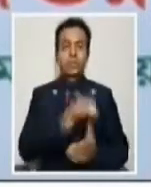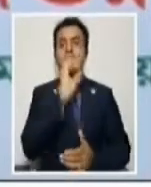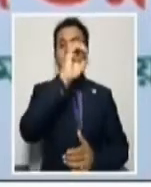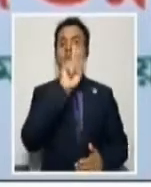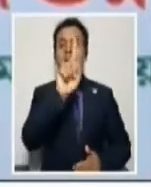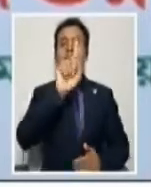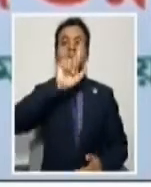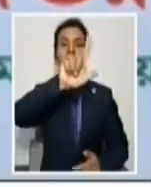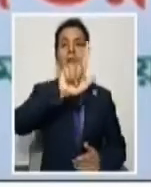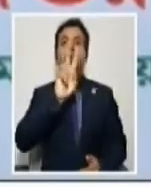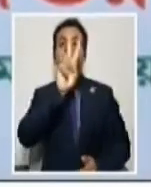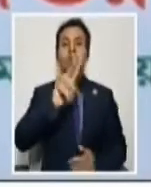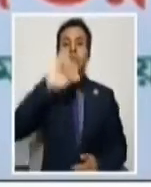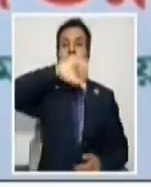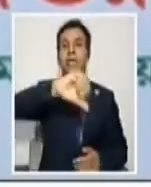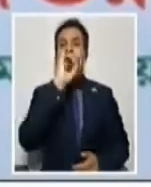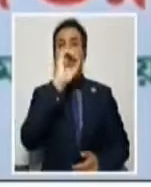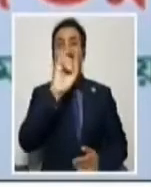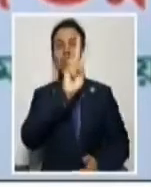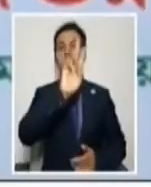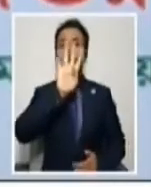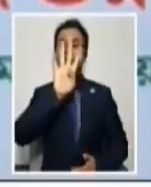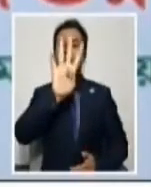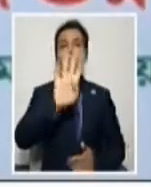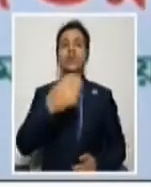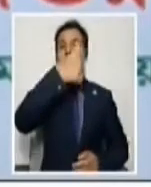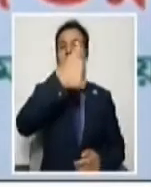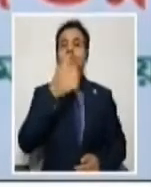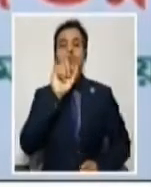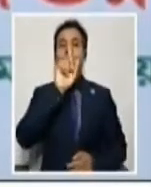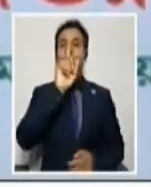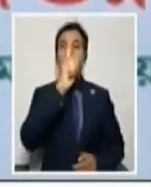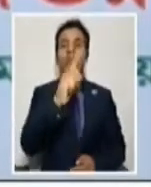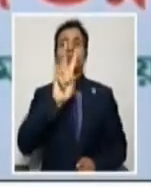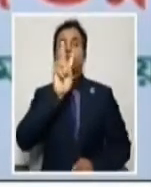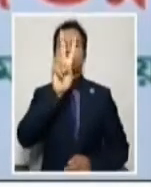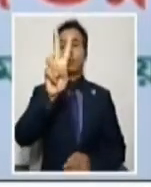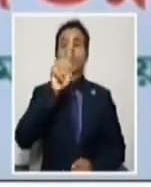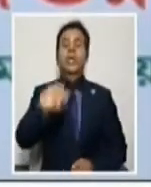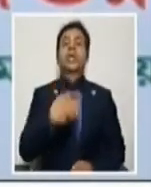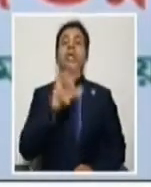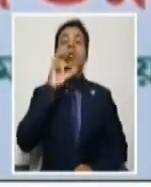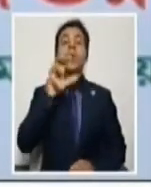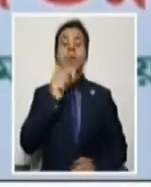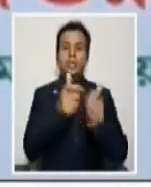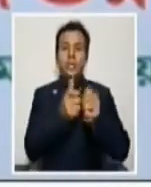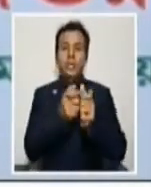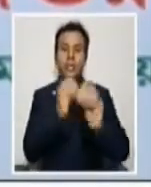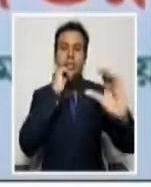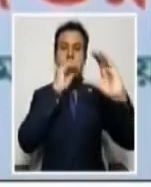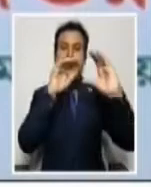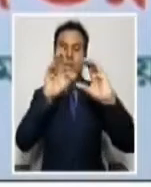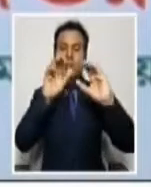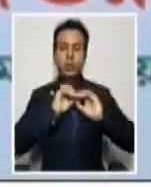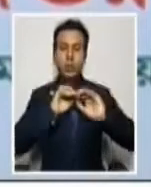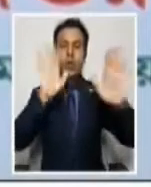01729024612 এই নাম্বার থেকে পাবেন। এই এসএমএস টি স্বাস্থ্য অধিদপ্তর থেকে প্রেরিত অফিসিয়াল এসএমএস